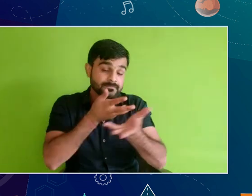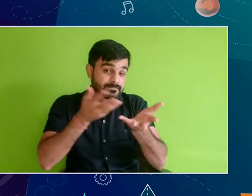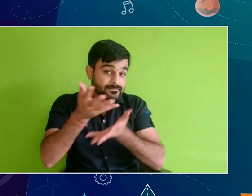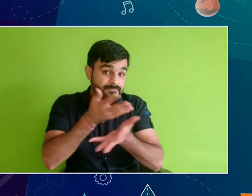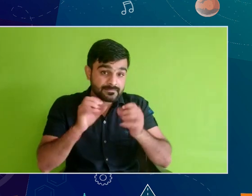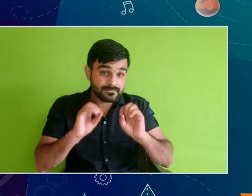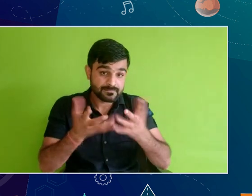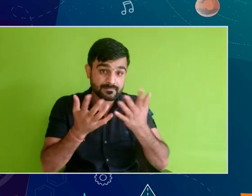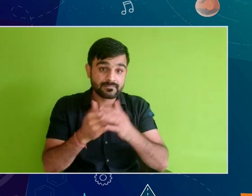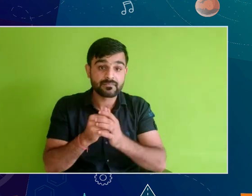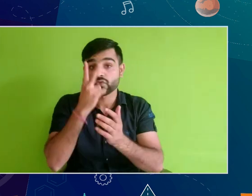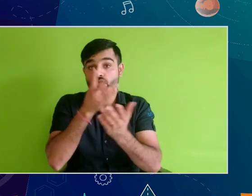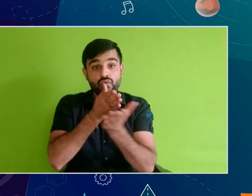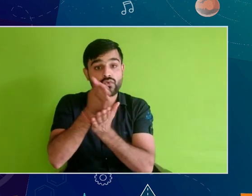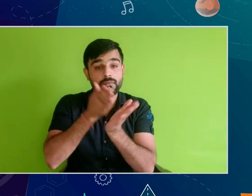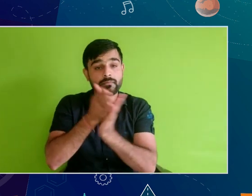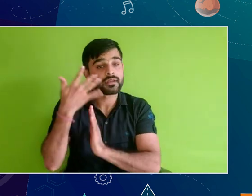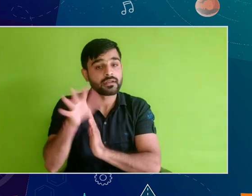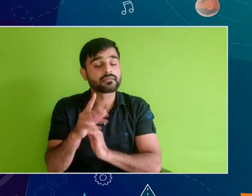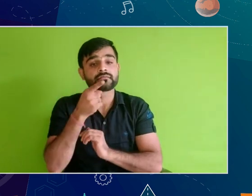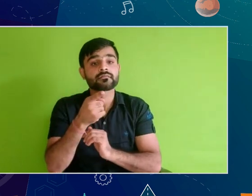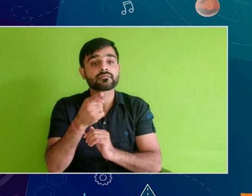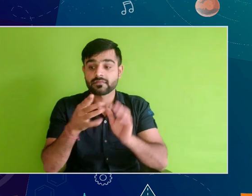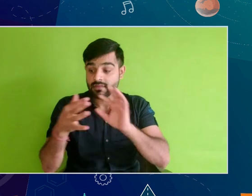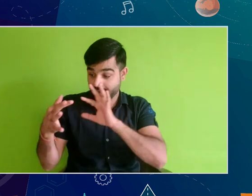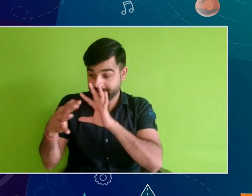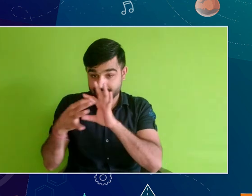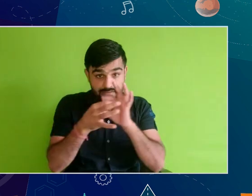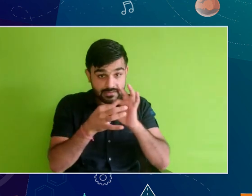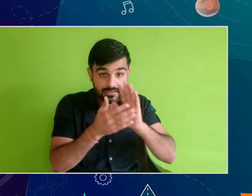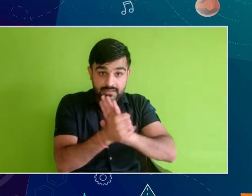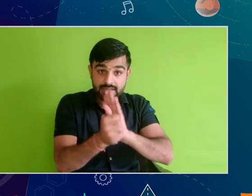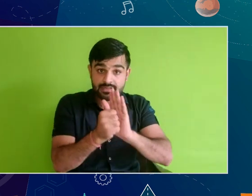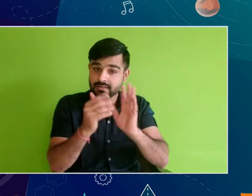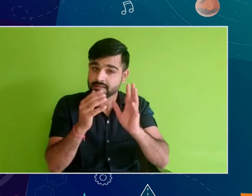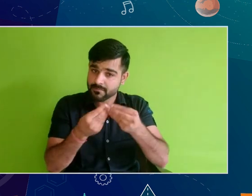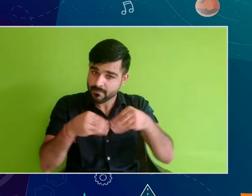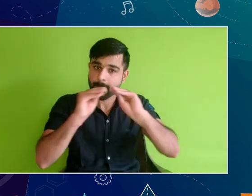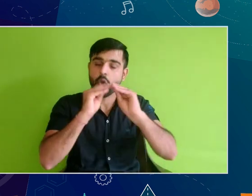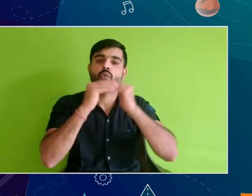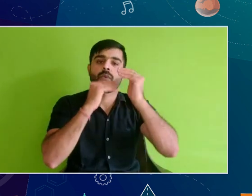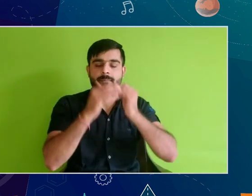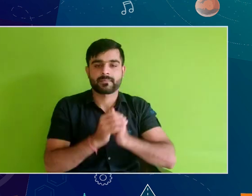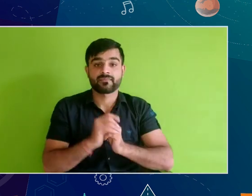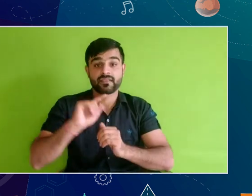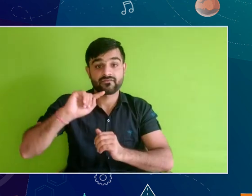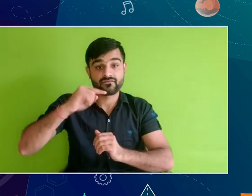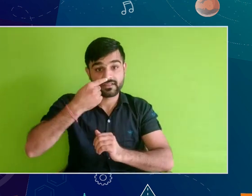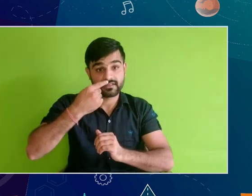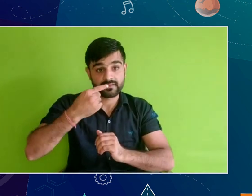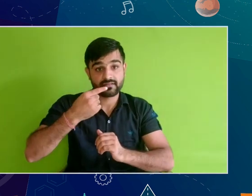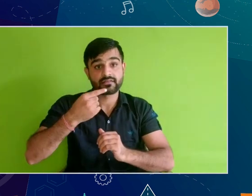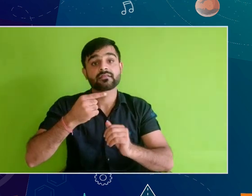कौन से दो मेथड्स हैं जिनकी वजह से हम सीक्वेंसिंग स्किल्स को और एनहांस कर सकते हैं, उनमें पहला आता है सीक्वेंस